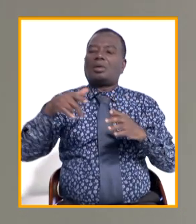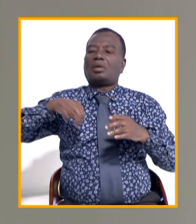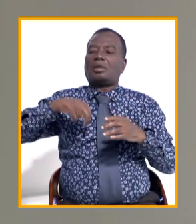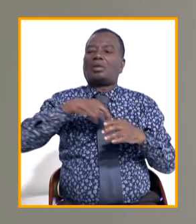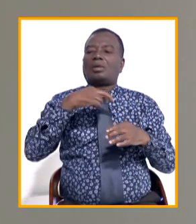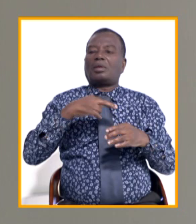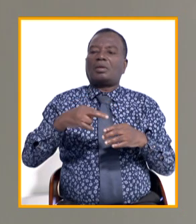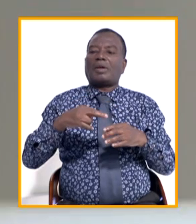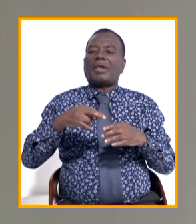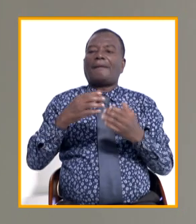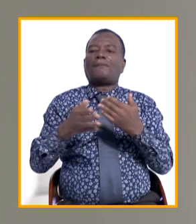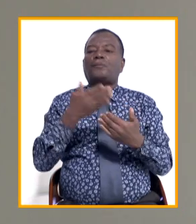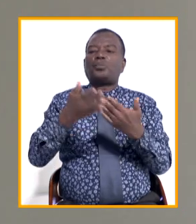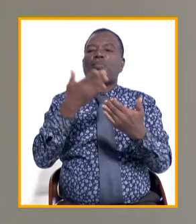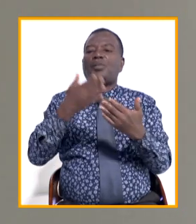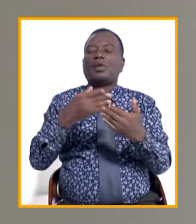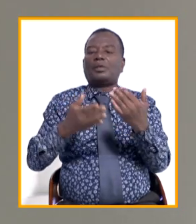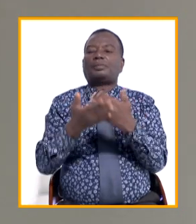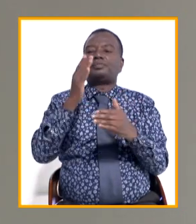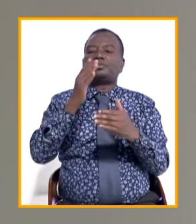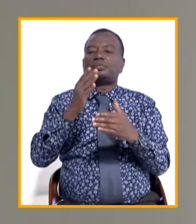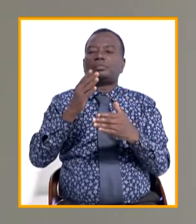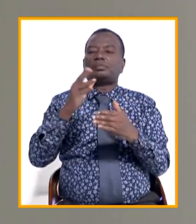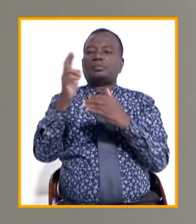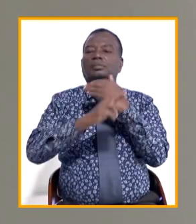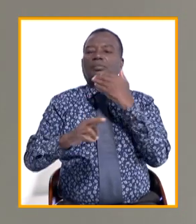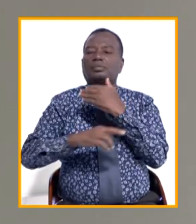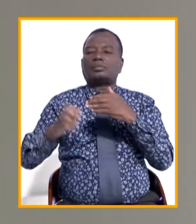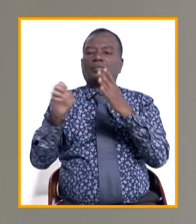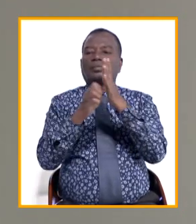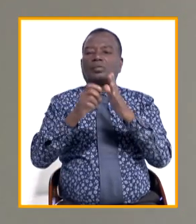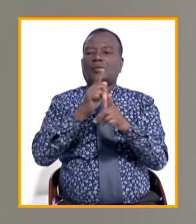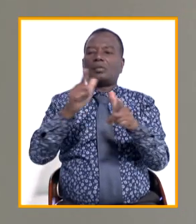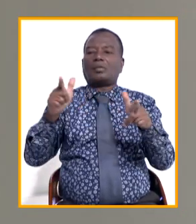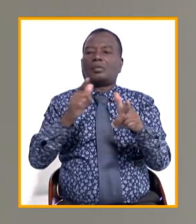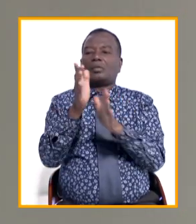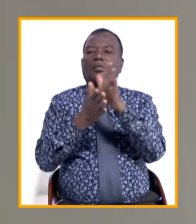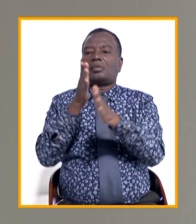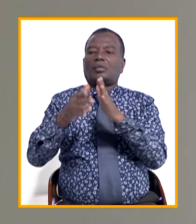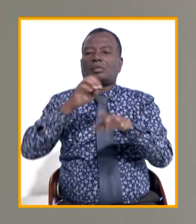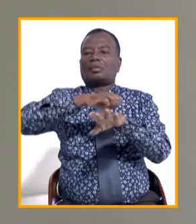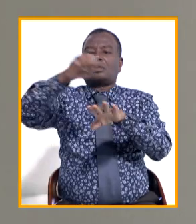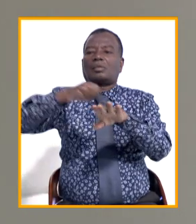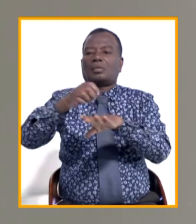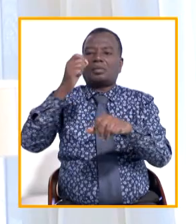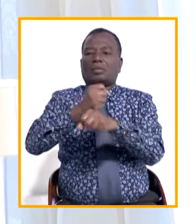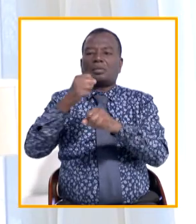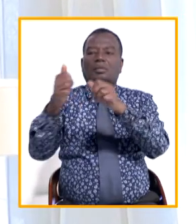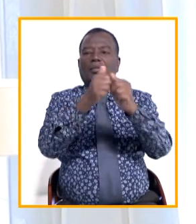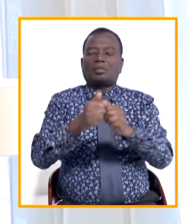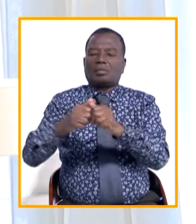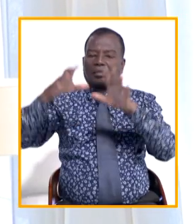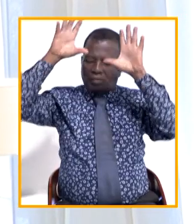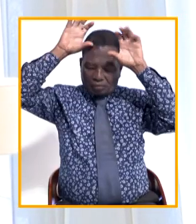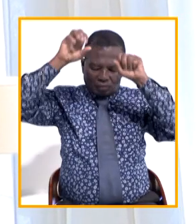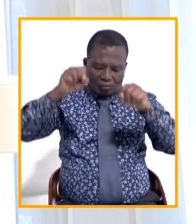est d'ailleurs facilité par la zone économique de libre-échange qui engage les pays à travailler ensemble. Le